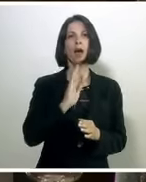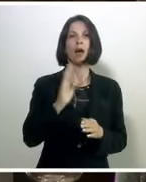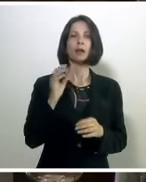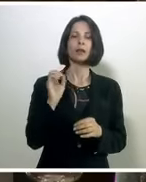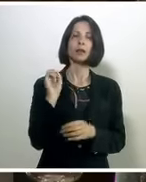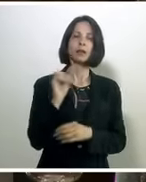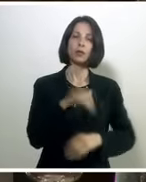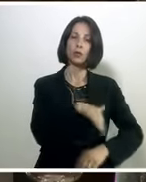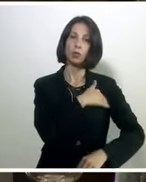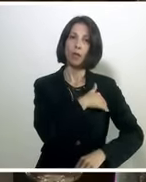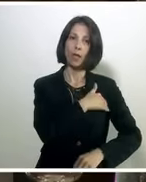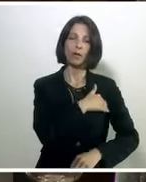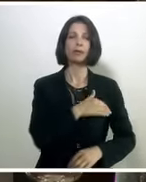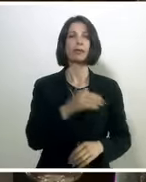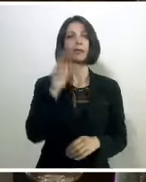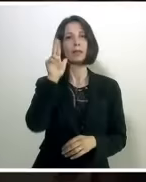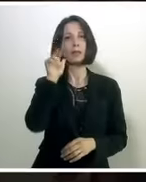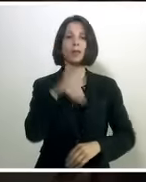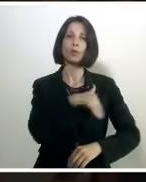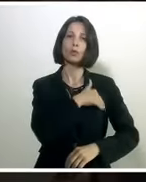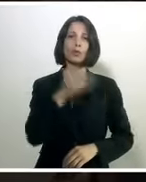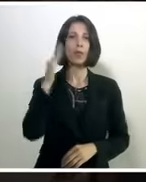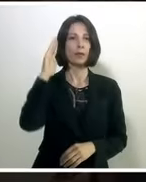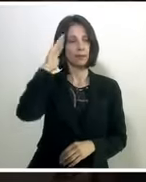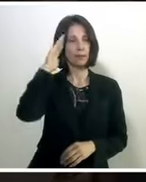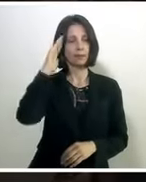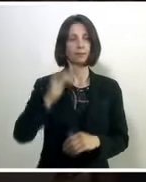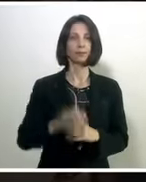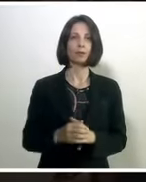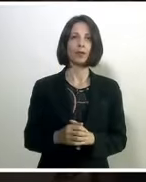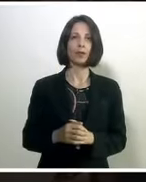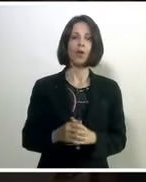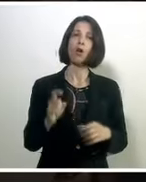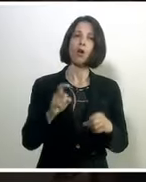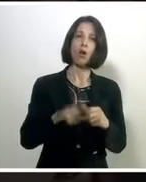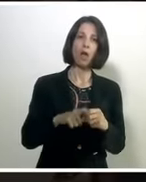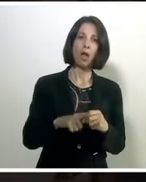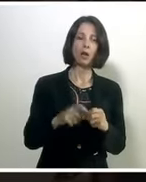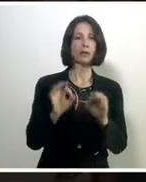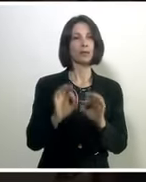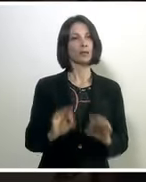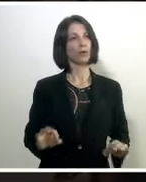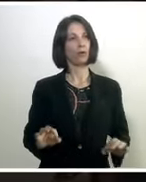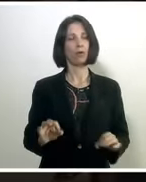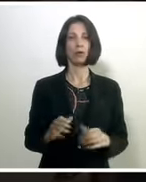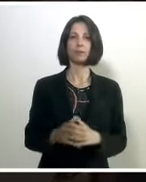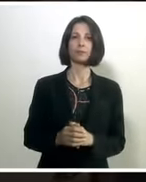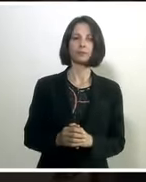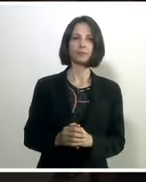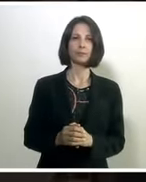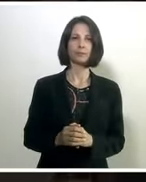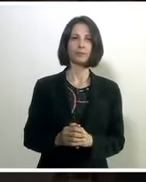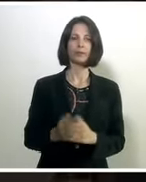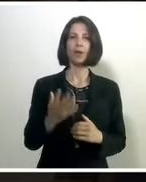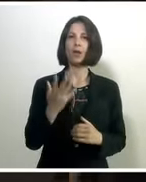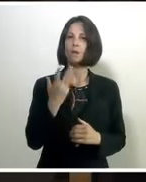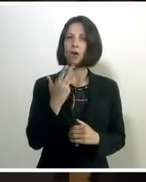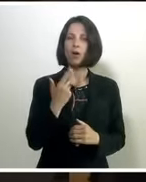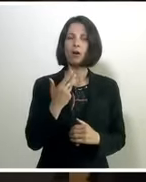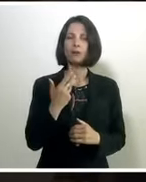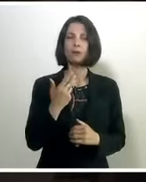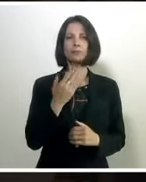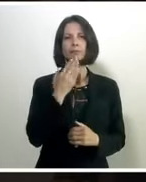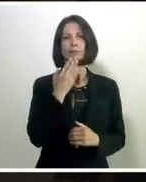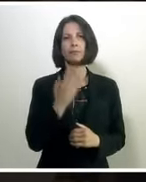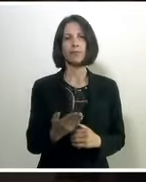gentile colleghi e colleghe Signore e signori vorrei anzitutto porgere il più caloroso